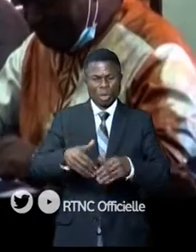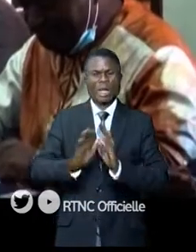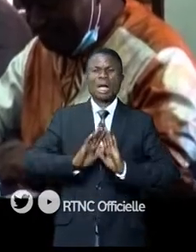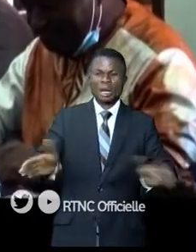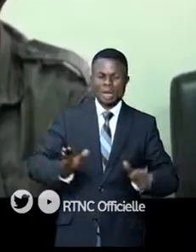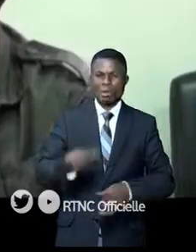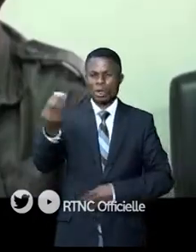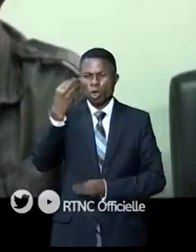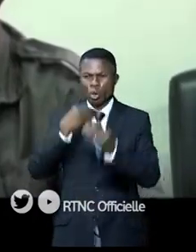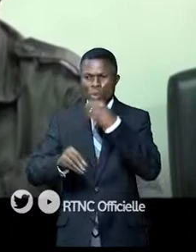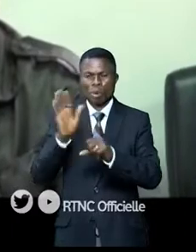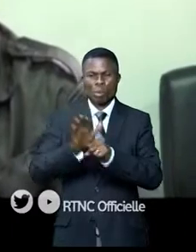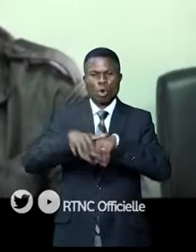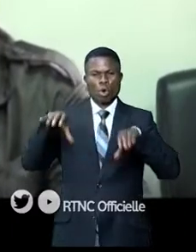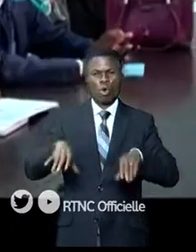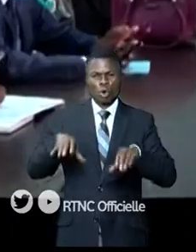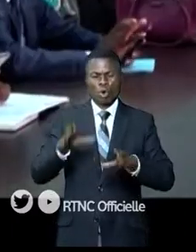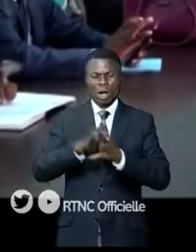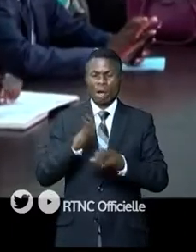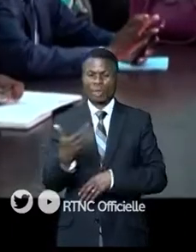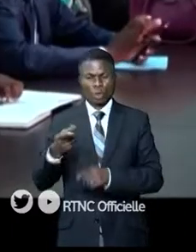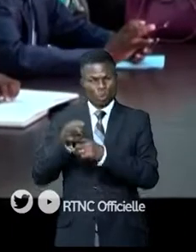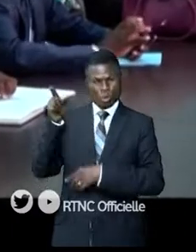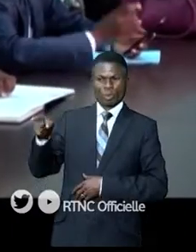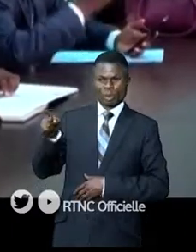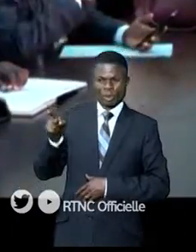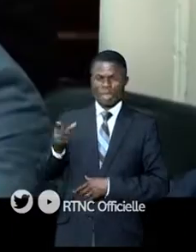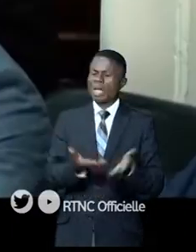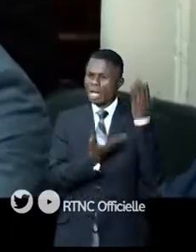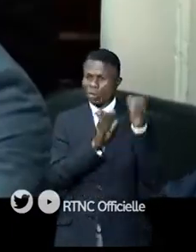capacité de nourrir les Grands Congo avec sa production, d'où la